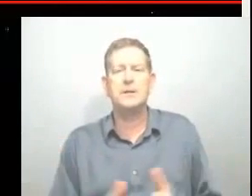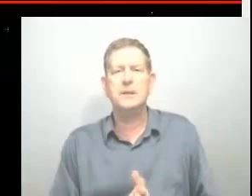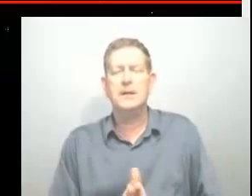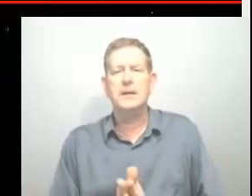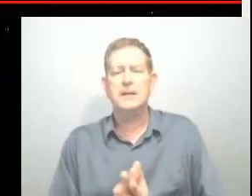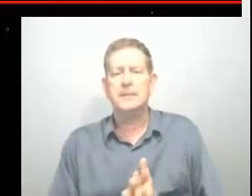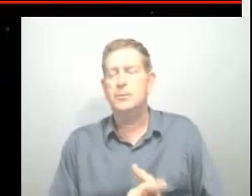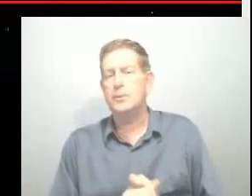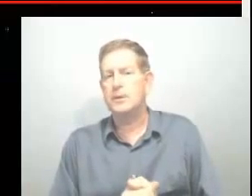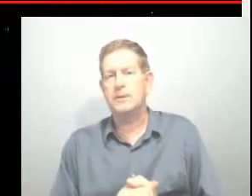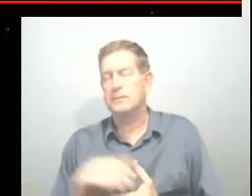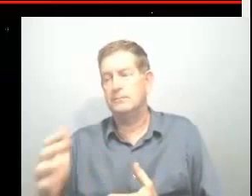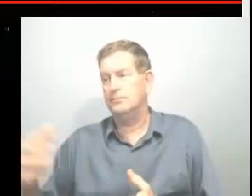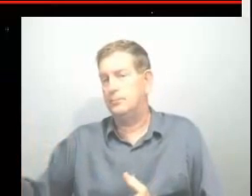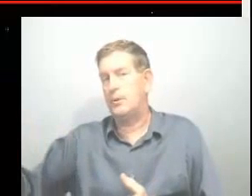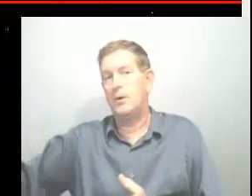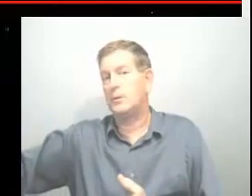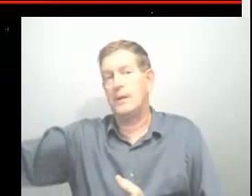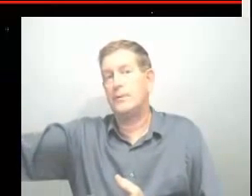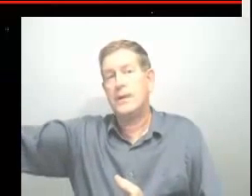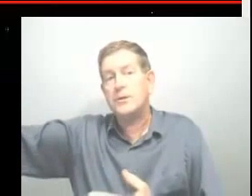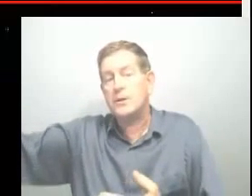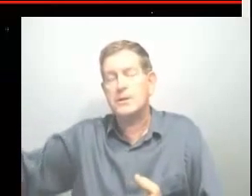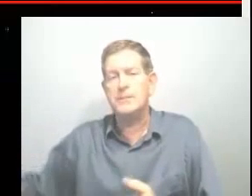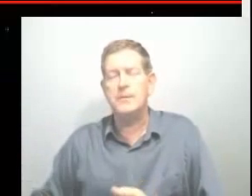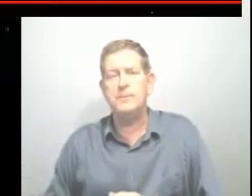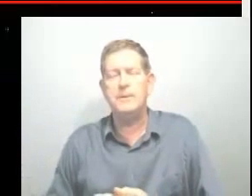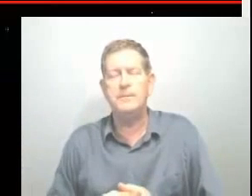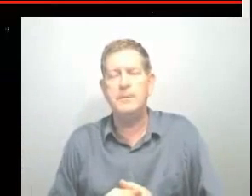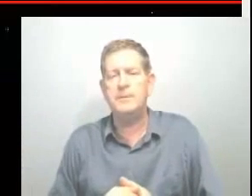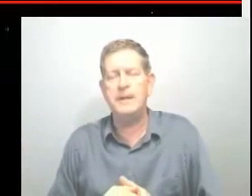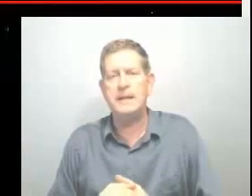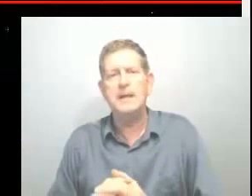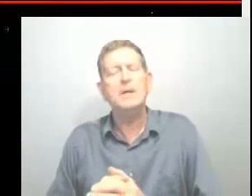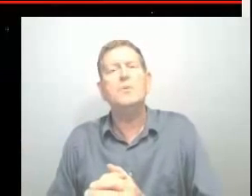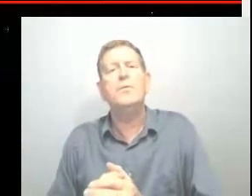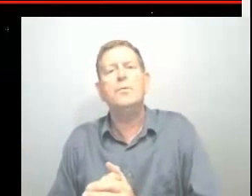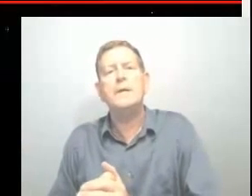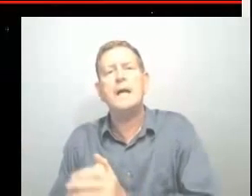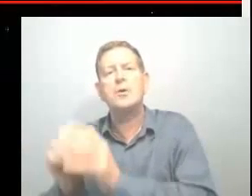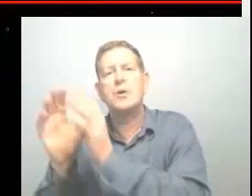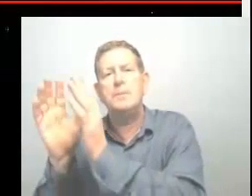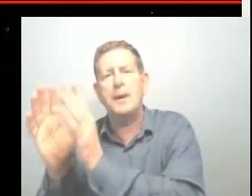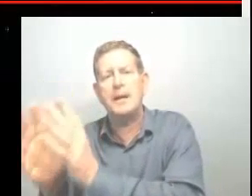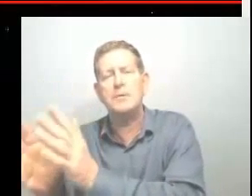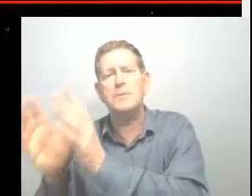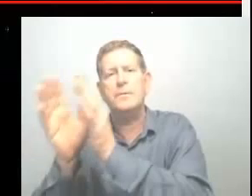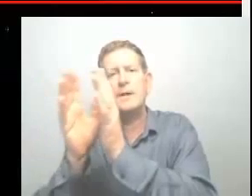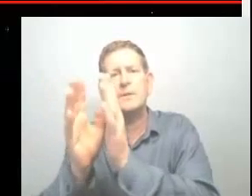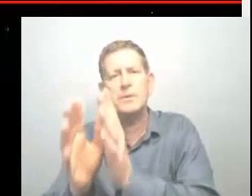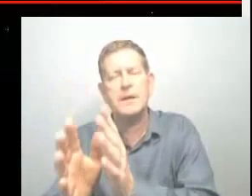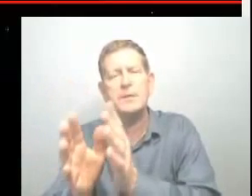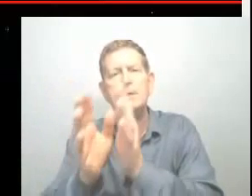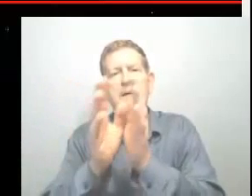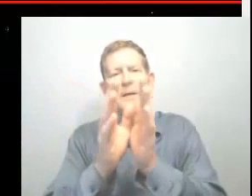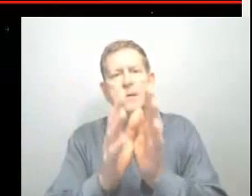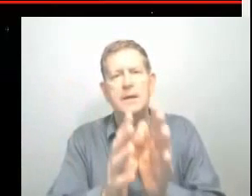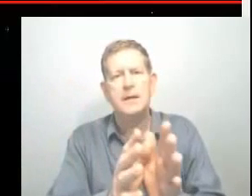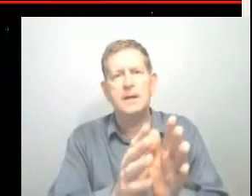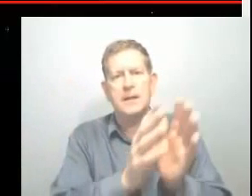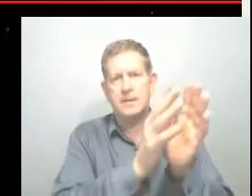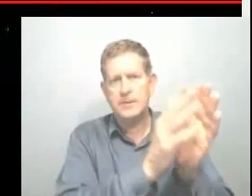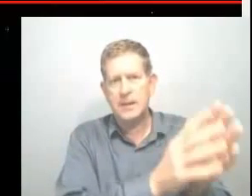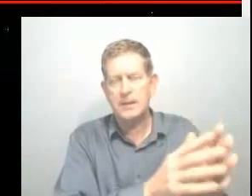le temps pour prendre davantage de temps s'il me le fallait. Donc vous voyez que j'ai parlé d'une façon